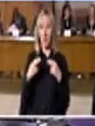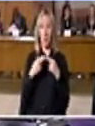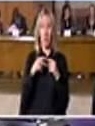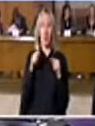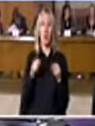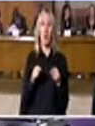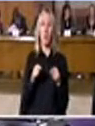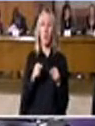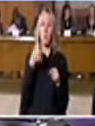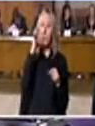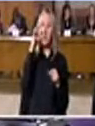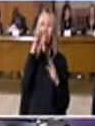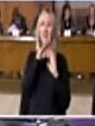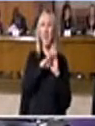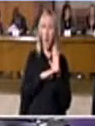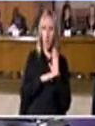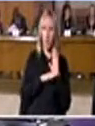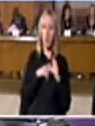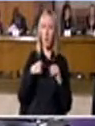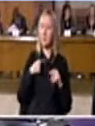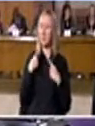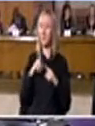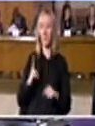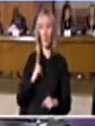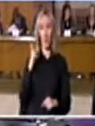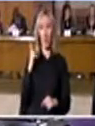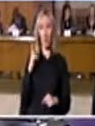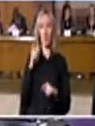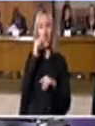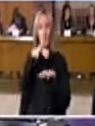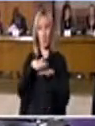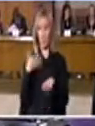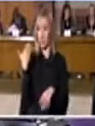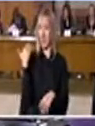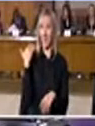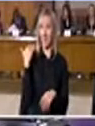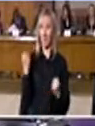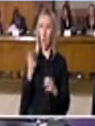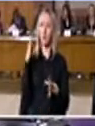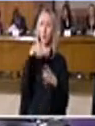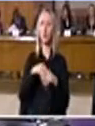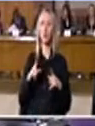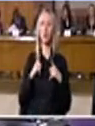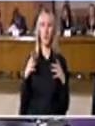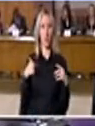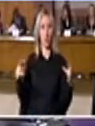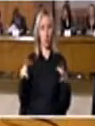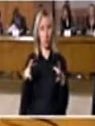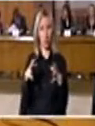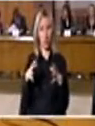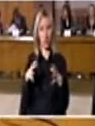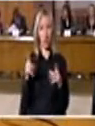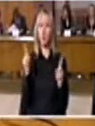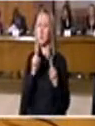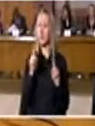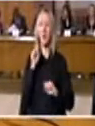okvira kome smo posvećeni, posebno sam ponosna što se Narodna skupština nedavno aktivno uključila u život našeg društva i što se